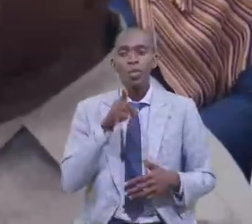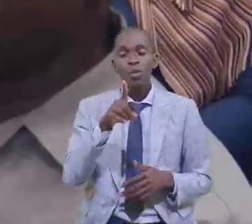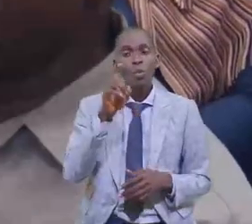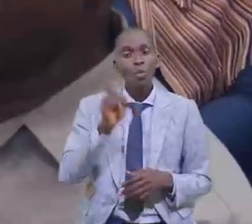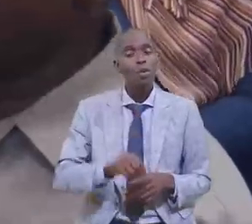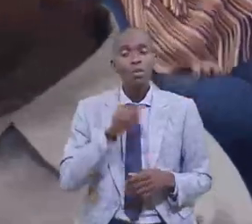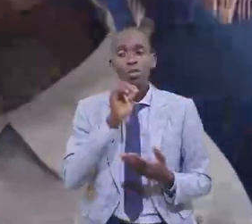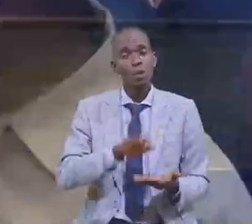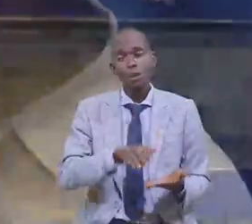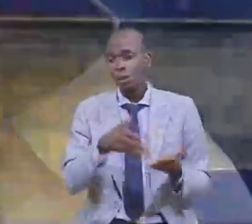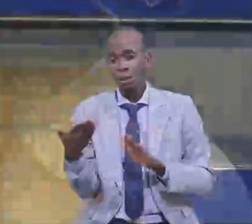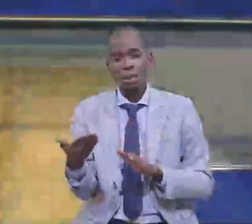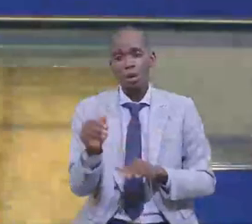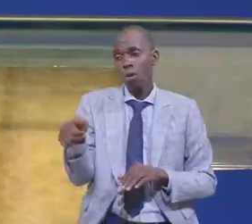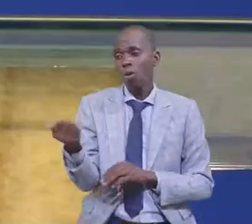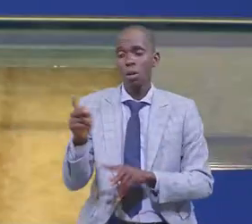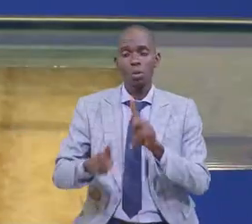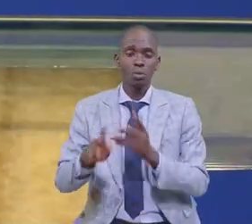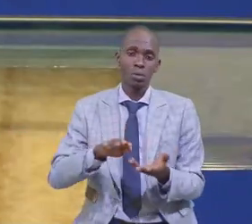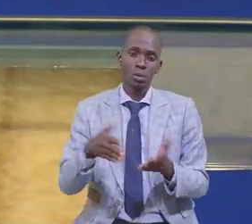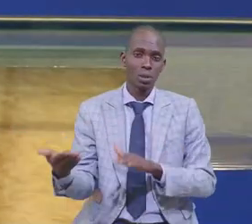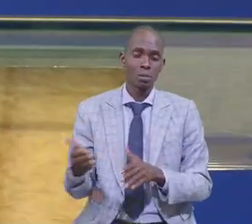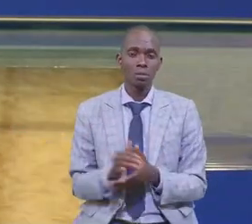Vous ne devez pas mourir inutilement.